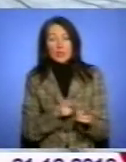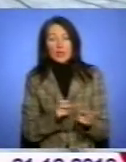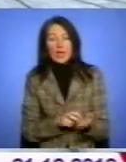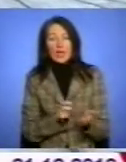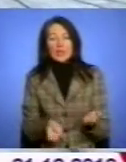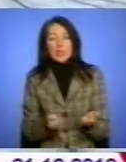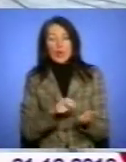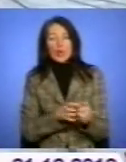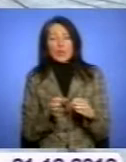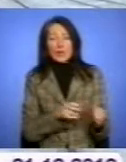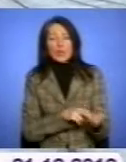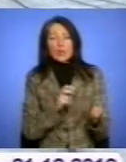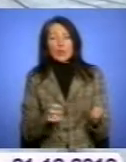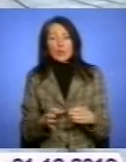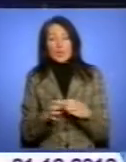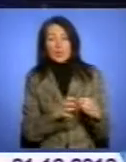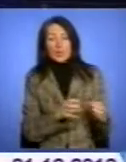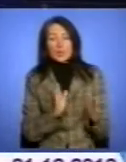тільки після повної зупинки поїзда.